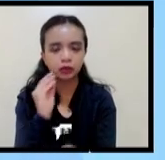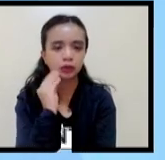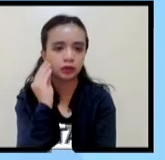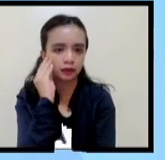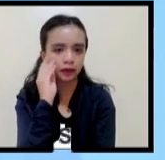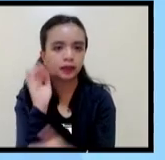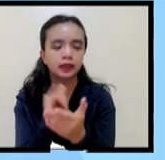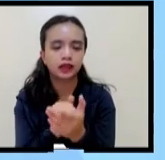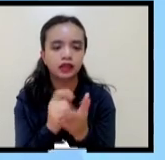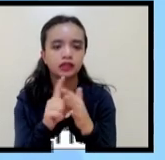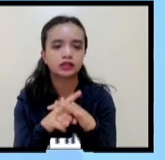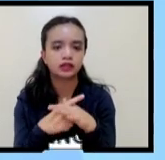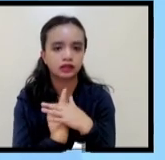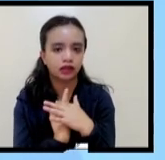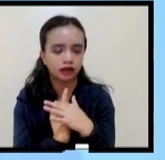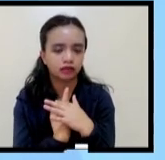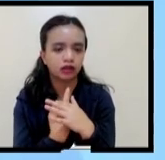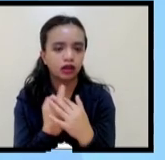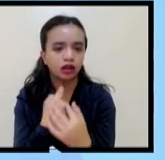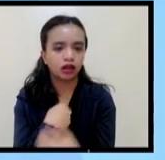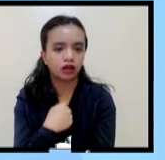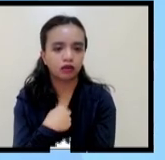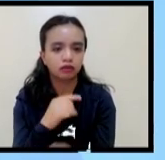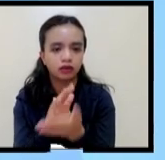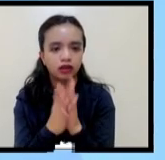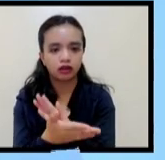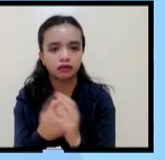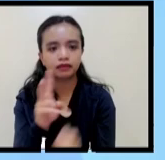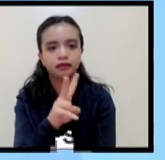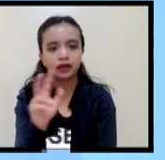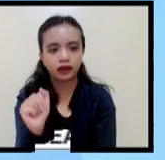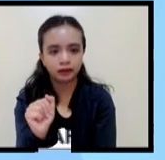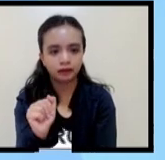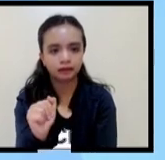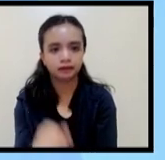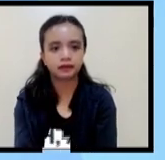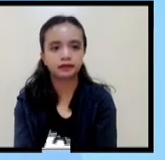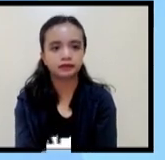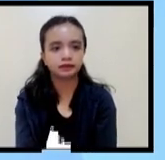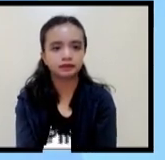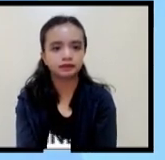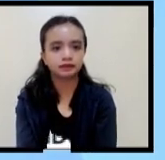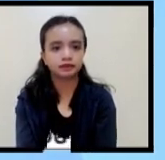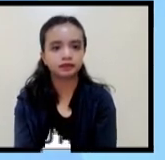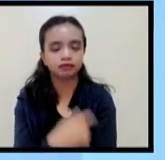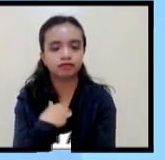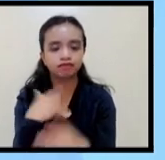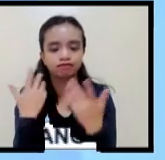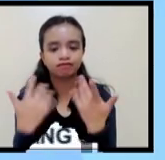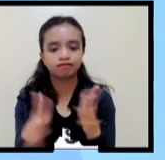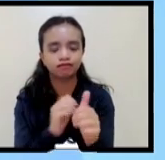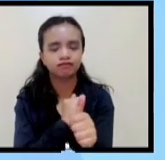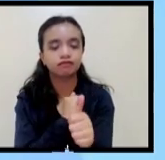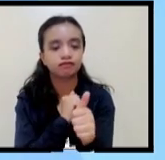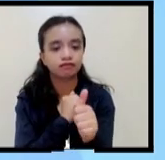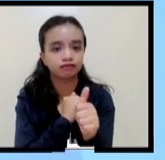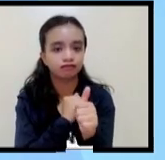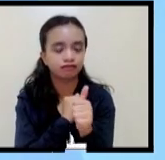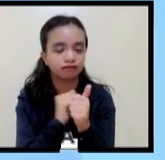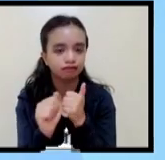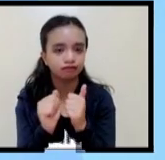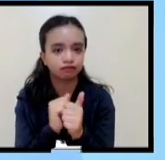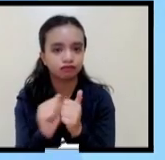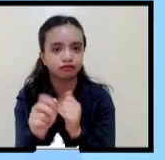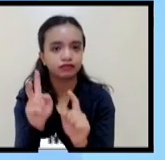dun nag-start ako maging isang virtual assistant. Nag-apply ako. And nung nakapasa ako sa